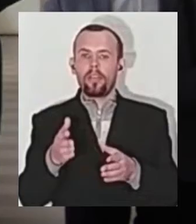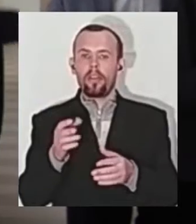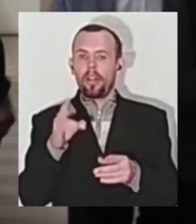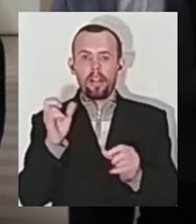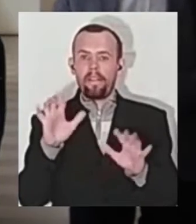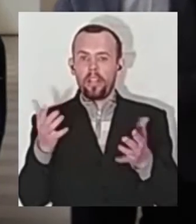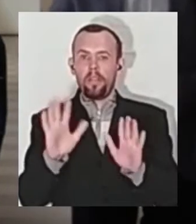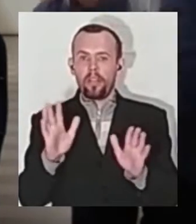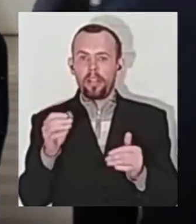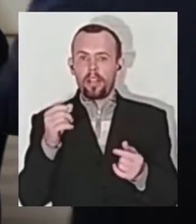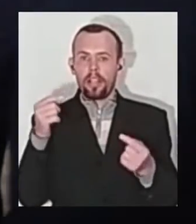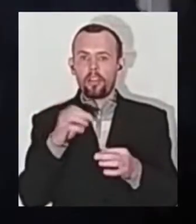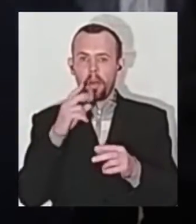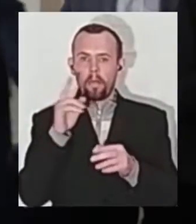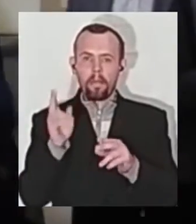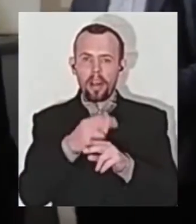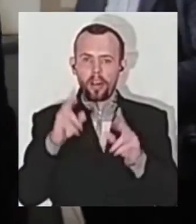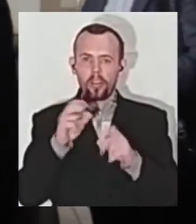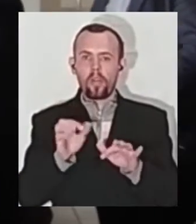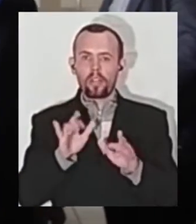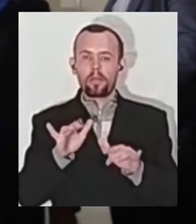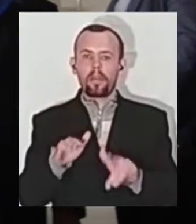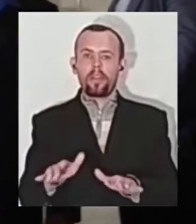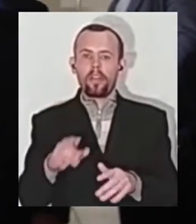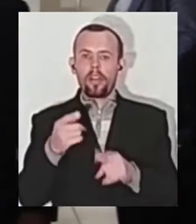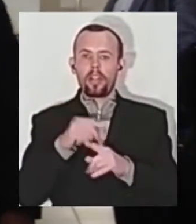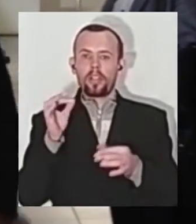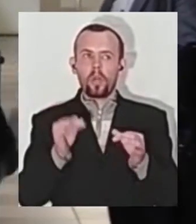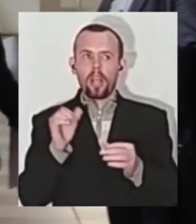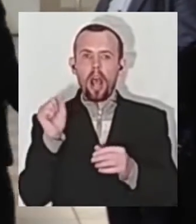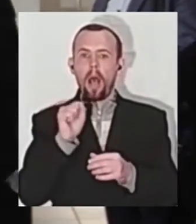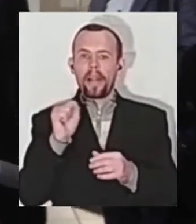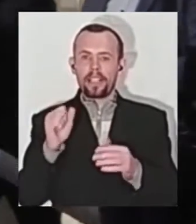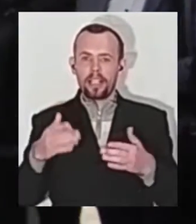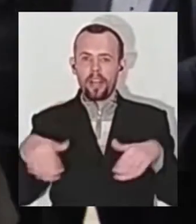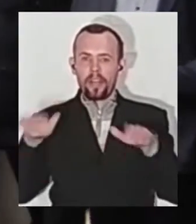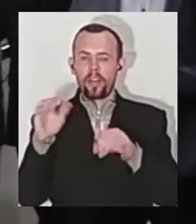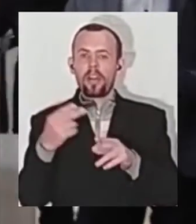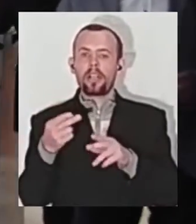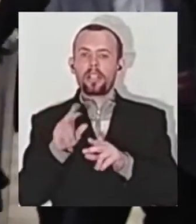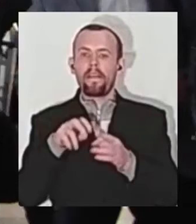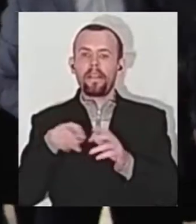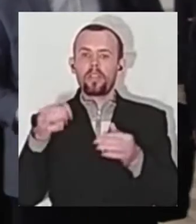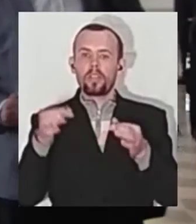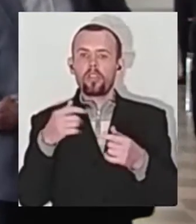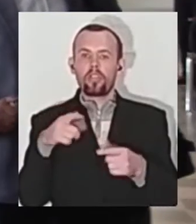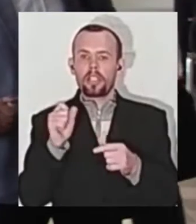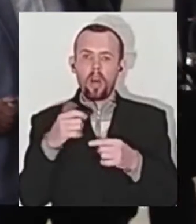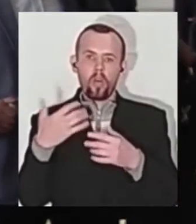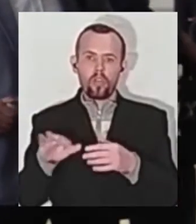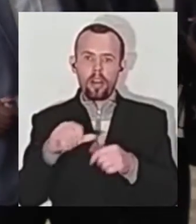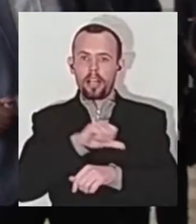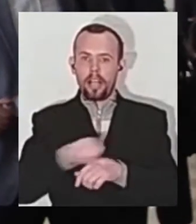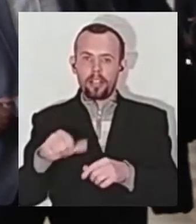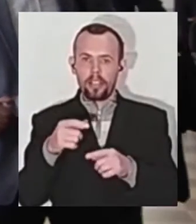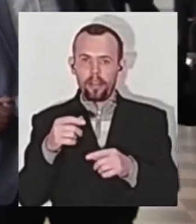зазвичай при розглядах справ в суді апеляційної інстанції. Це вихід суду вже за межі апеляційних скарг і